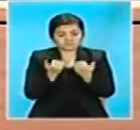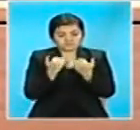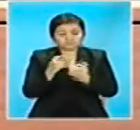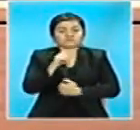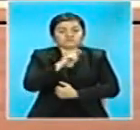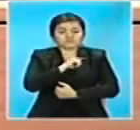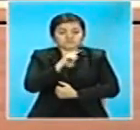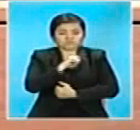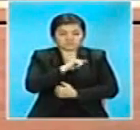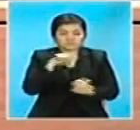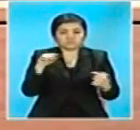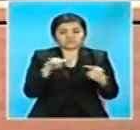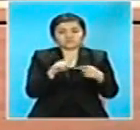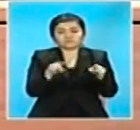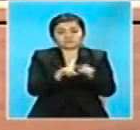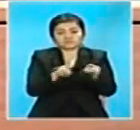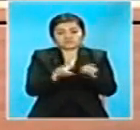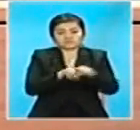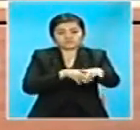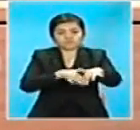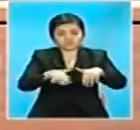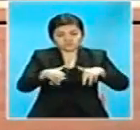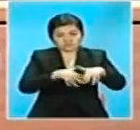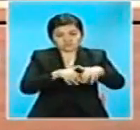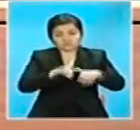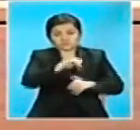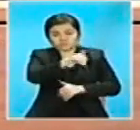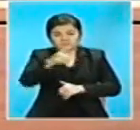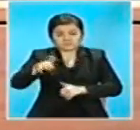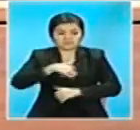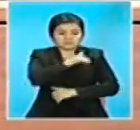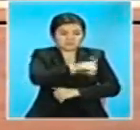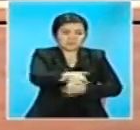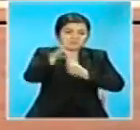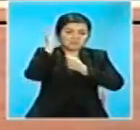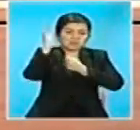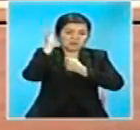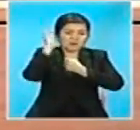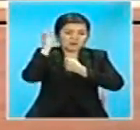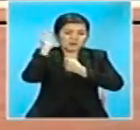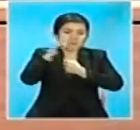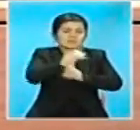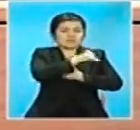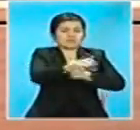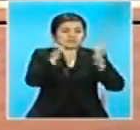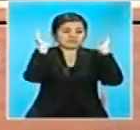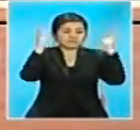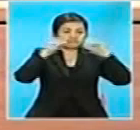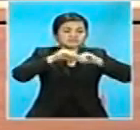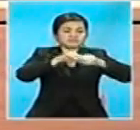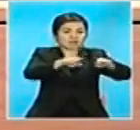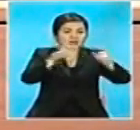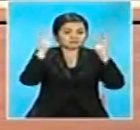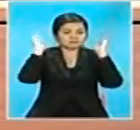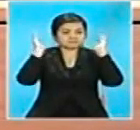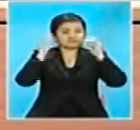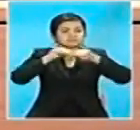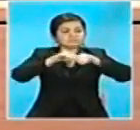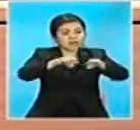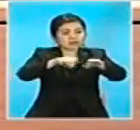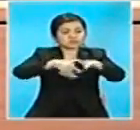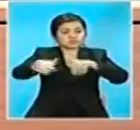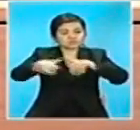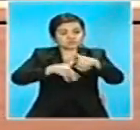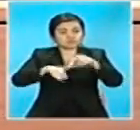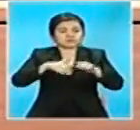ในเรื่องของพี่น้องประชาชนนะครับบางทีเราไปหาเสียงนโยบายหาเสียงของพรรคการเมืองก็ดีของตัวผู้สมัครเองก็ดีนะ